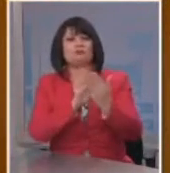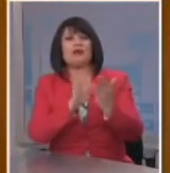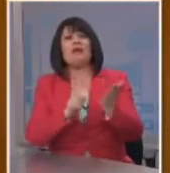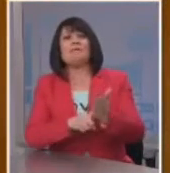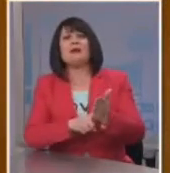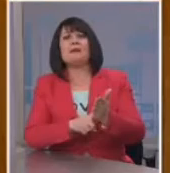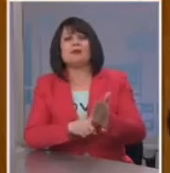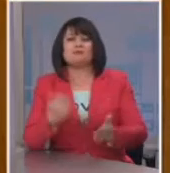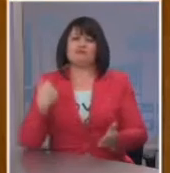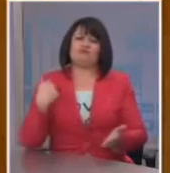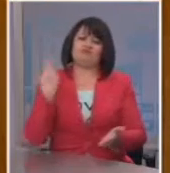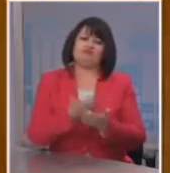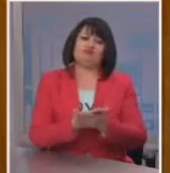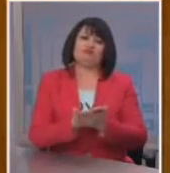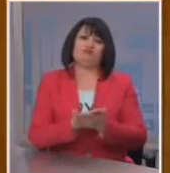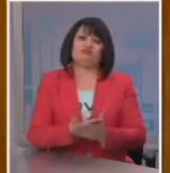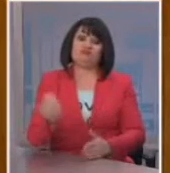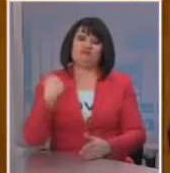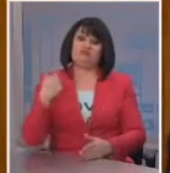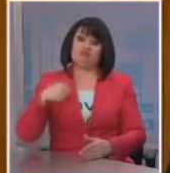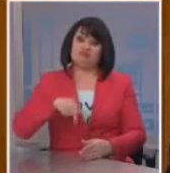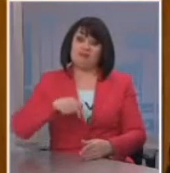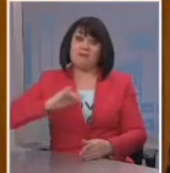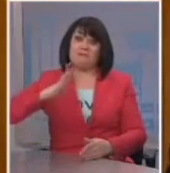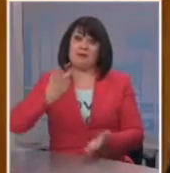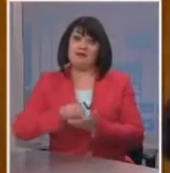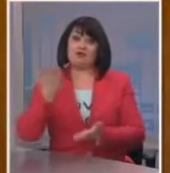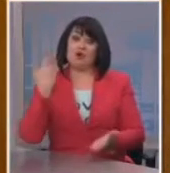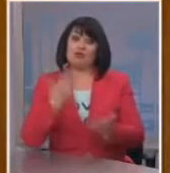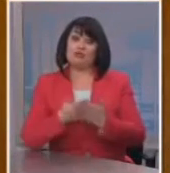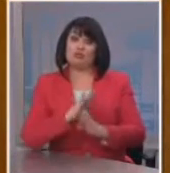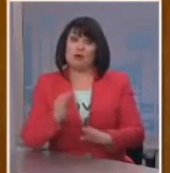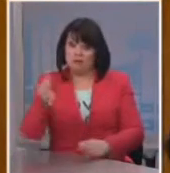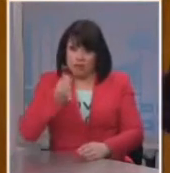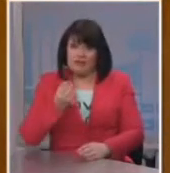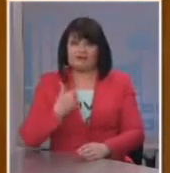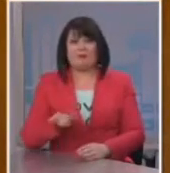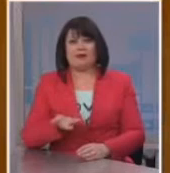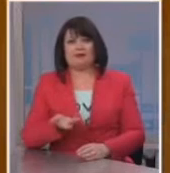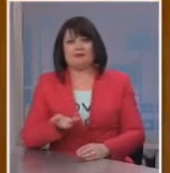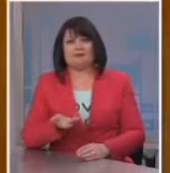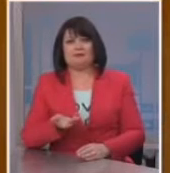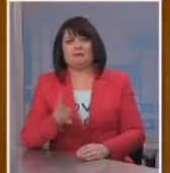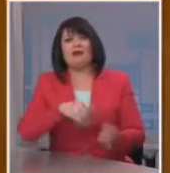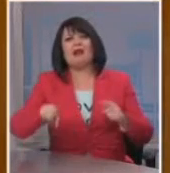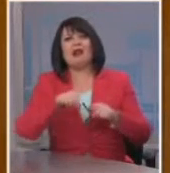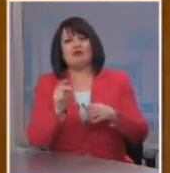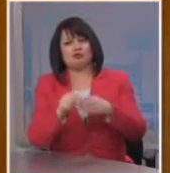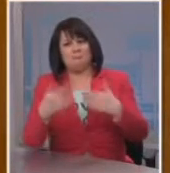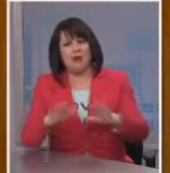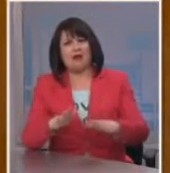την απέτηση ολοκληρώστε εσείς την πέμπτη αξιολόγηση? Αυτό μας είπαν και ας ψήφισε ο ελληνικός λαός ότι